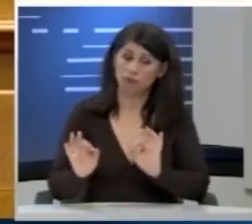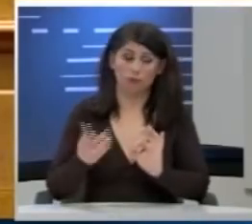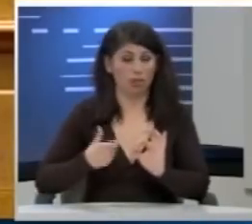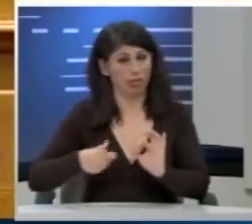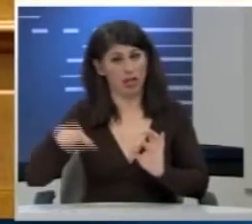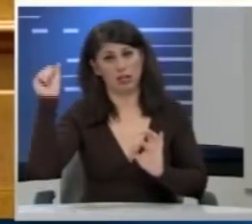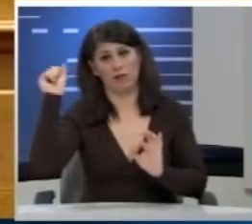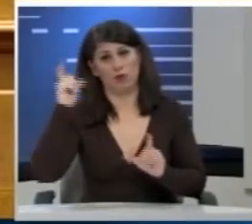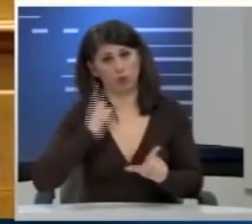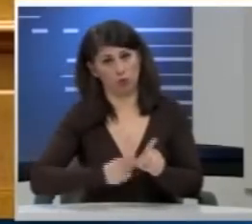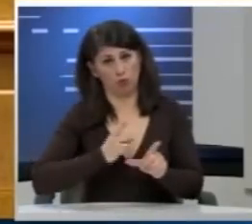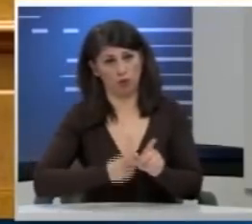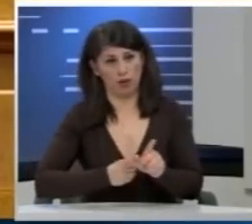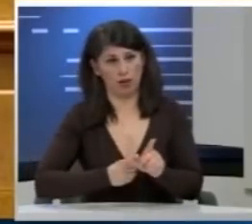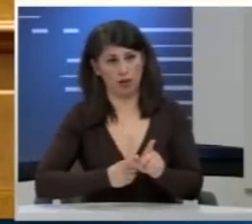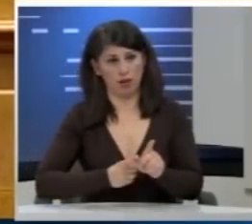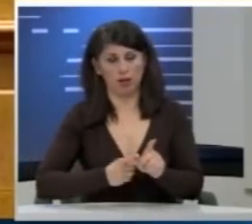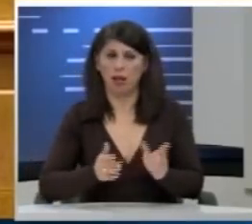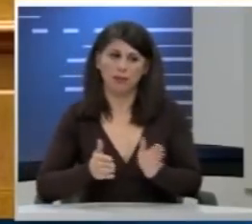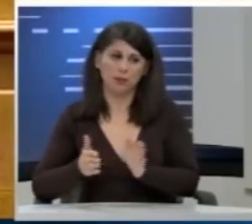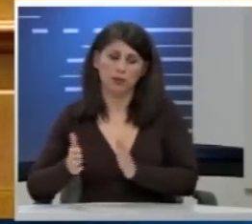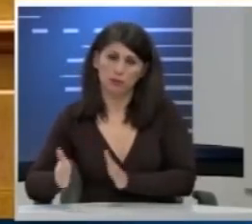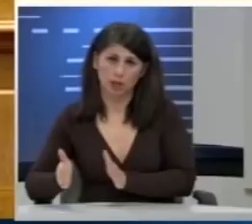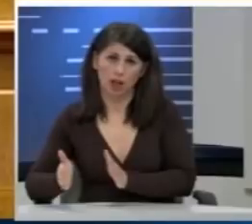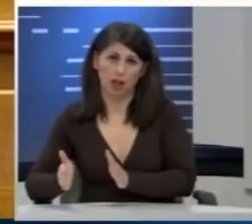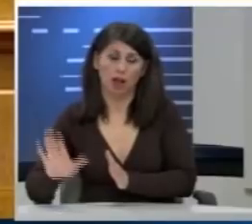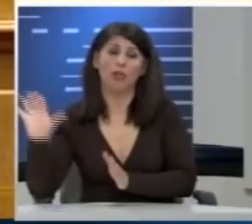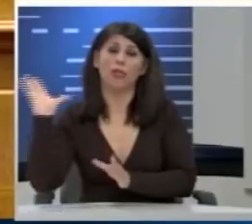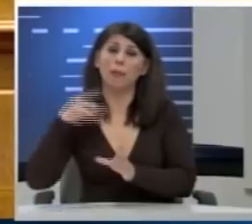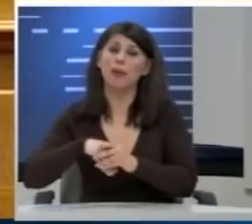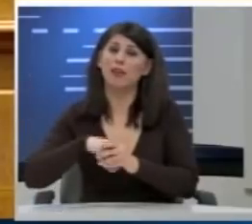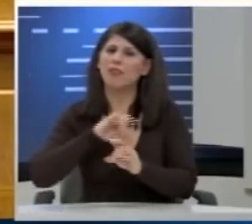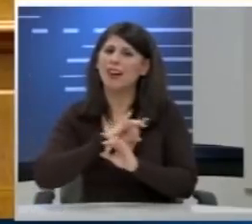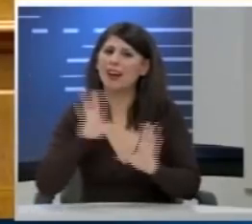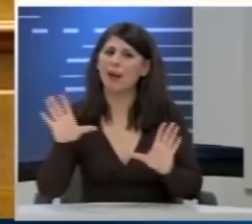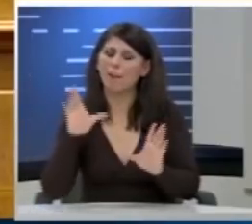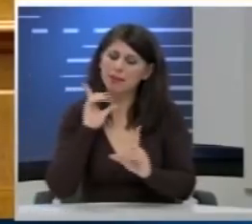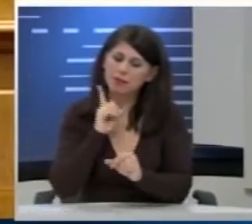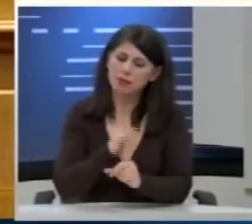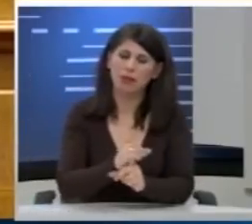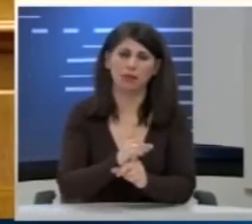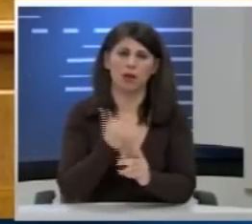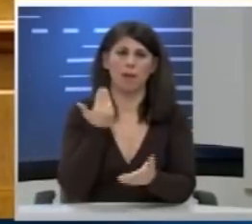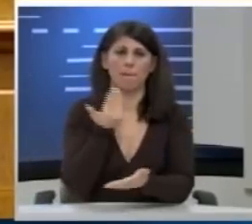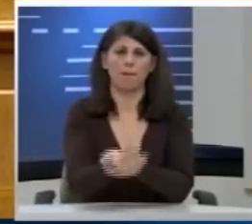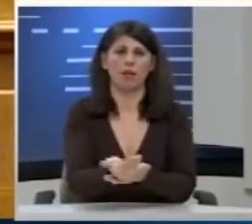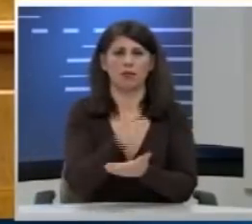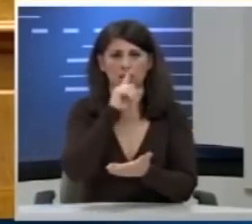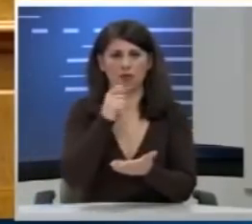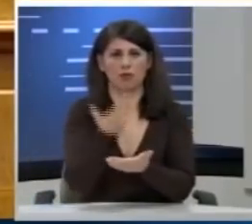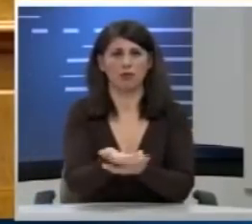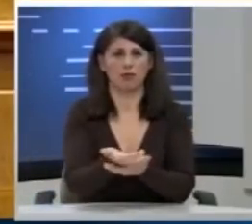δεν συμφώνησε το ΚΚΕ, από τη μια δεν περιλαμβάνει καμία συγκεκριμένη απέτηση προς